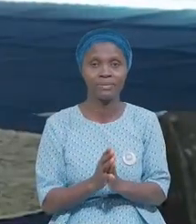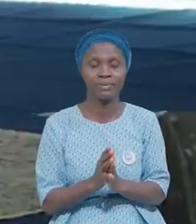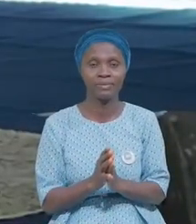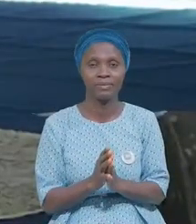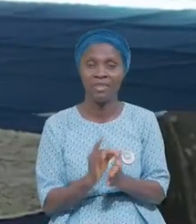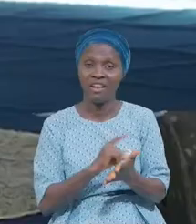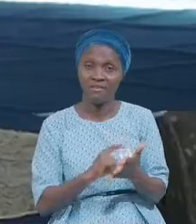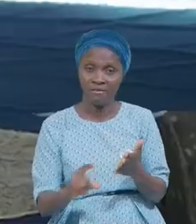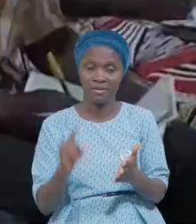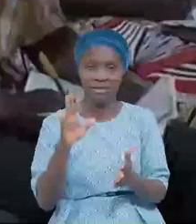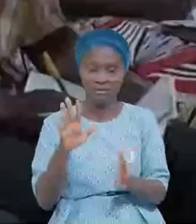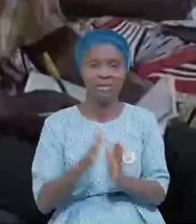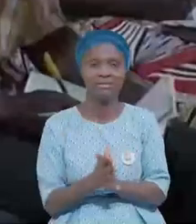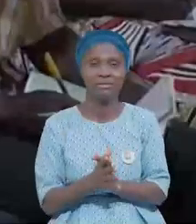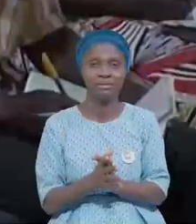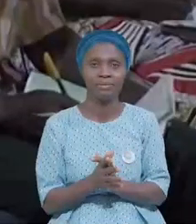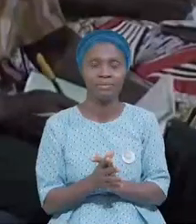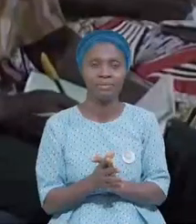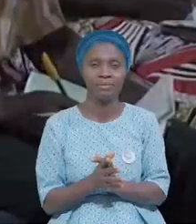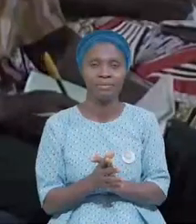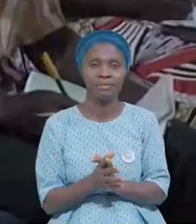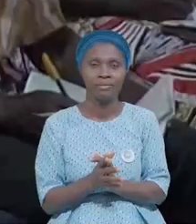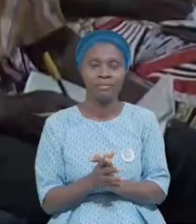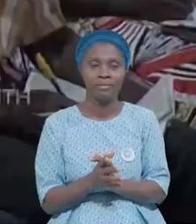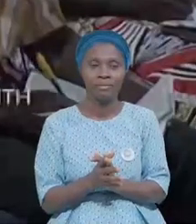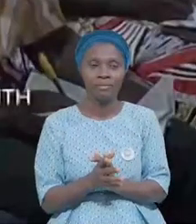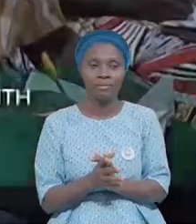verset 5. Actes 8, verset 5.